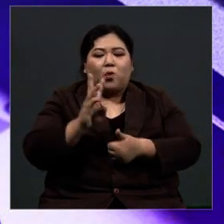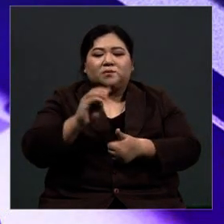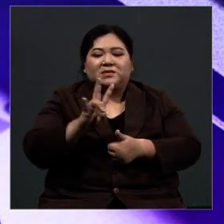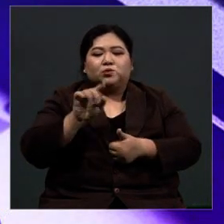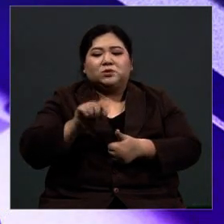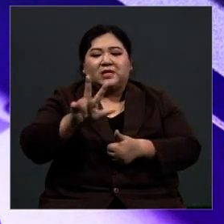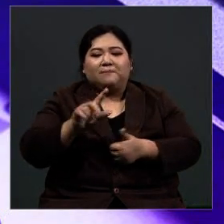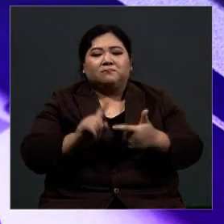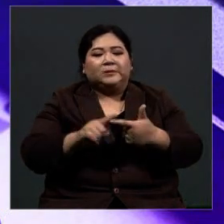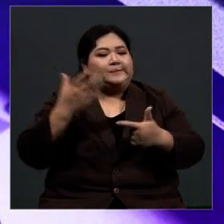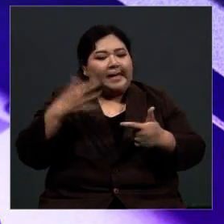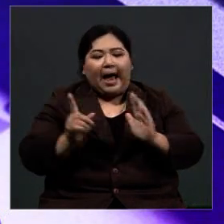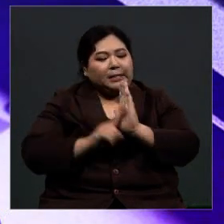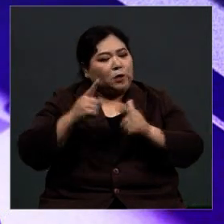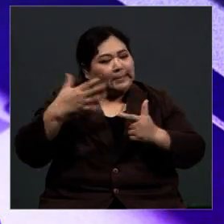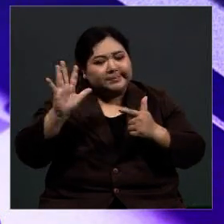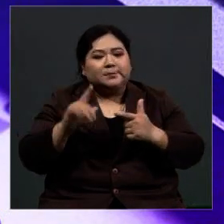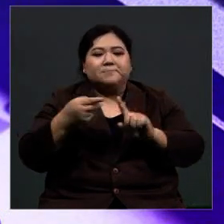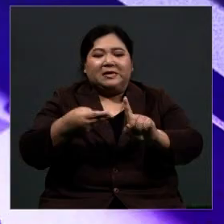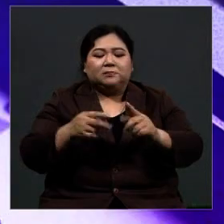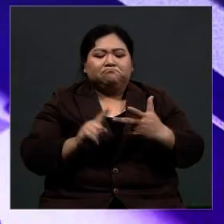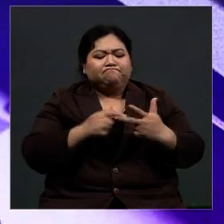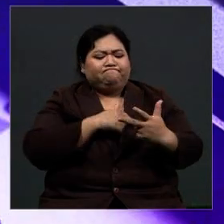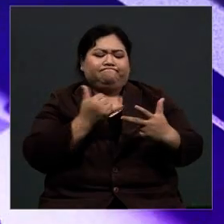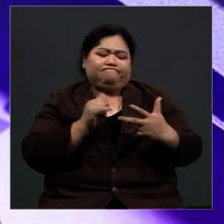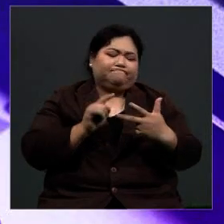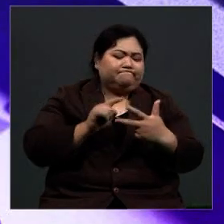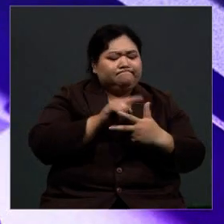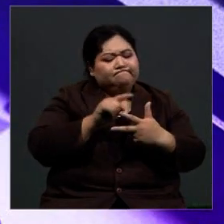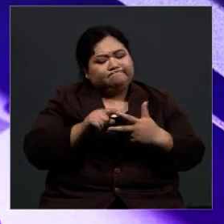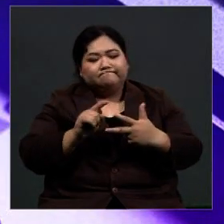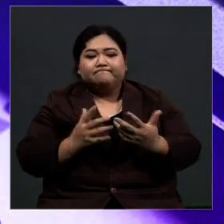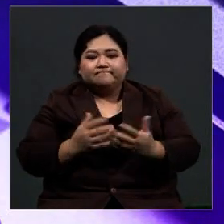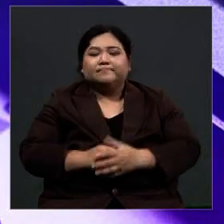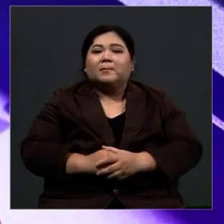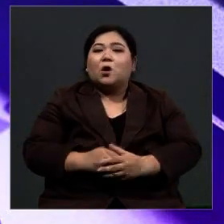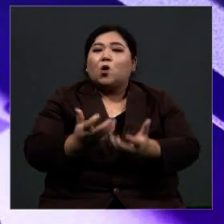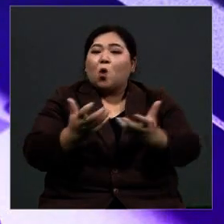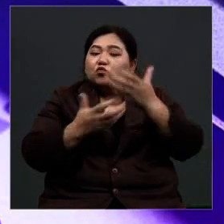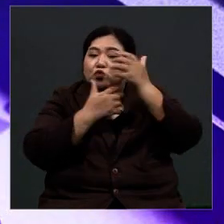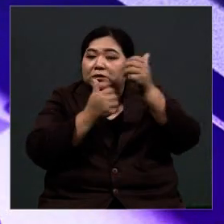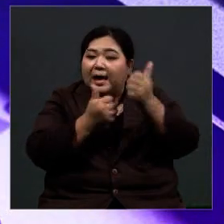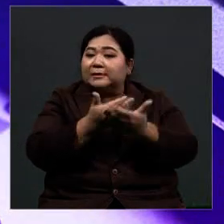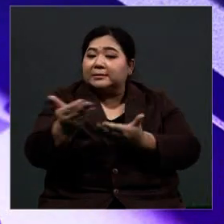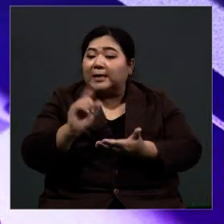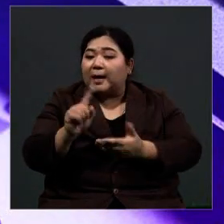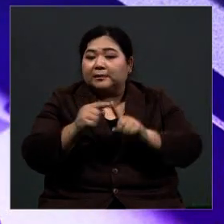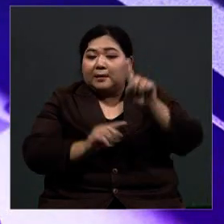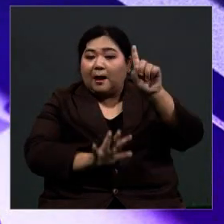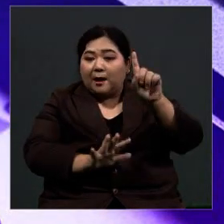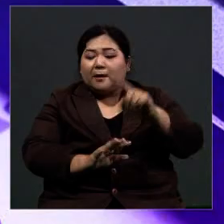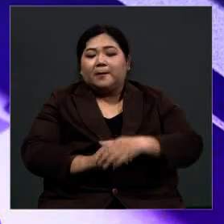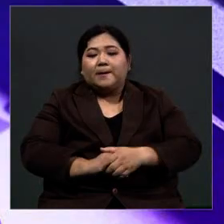หมดครั้งเดียวและ 13.5 Personบอกไม่แน่ใจค่ะสินค้าที่น่าสนใจและจะซื้อมากที่สุด 5อันดับแรก